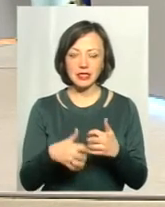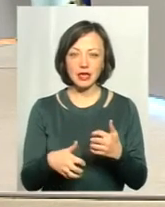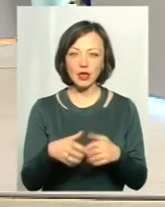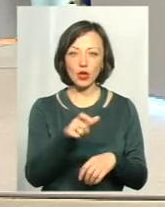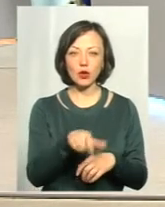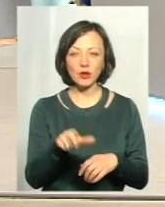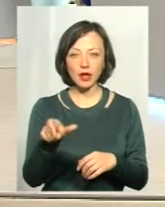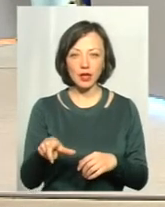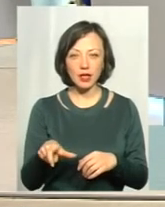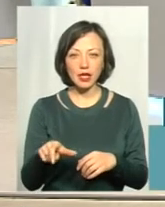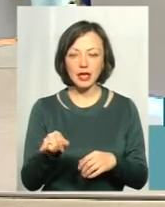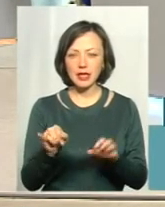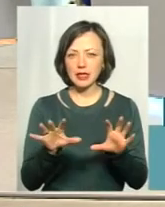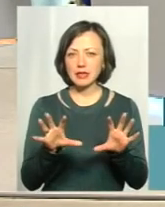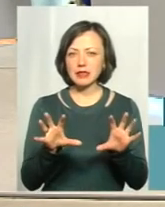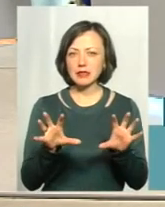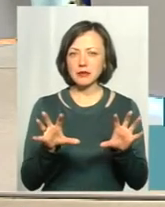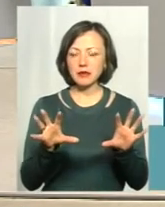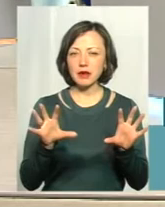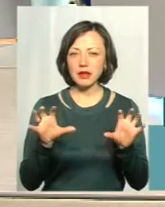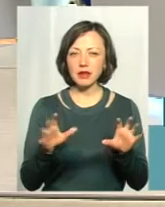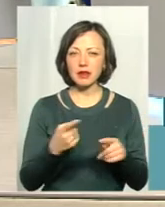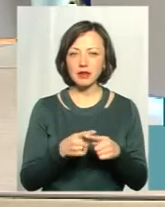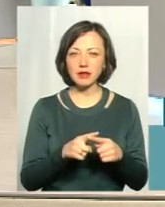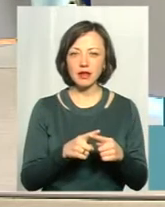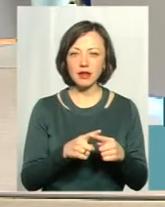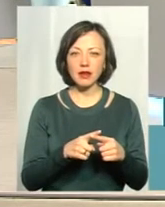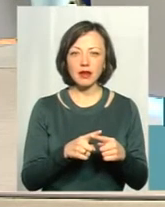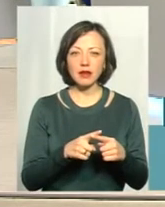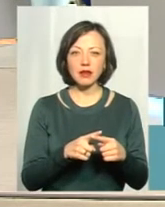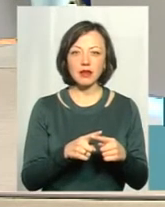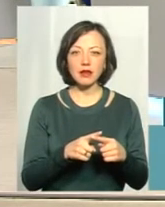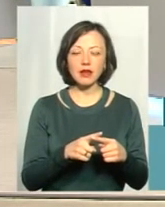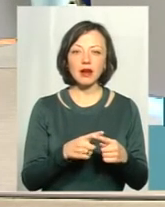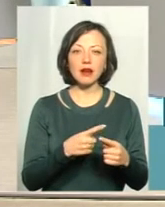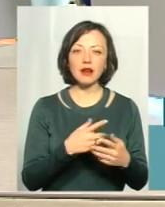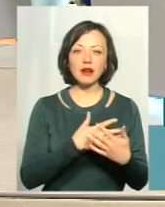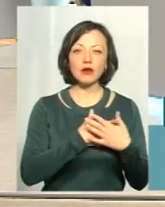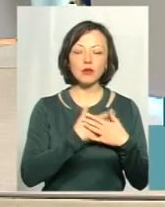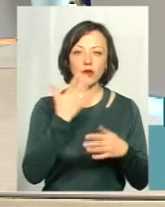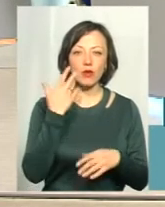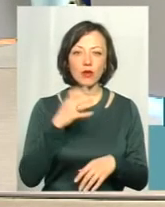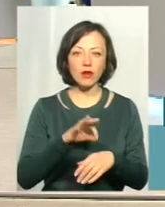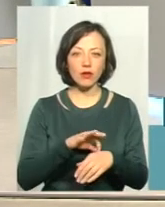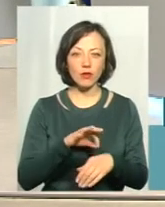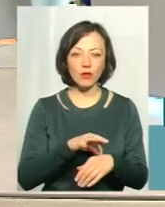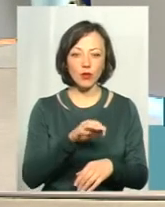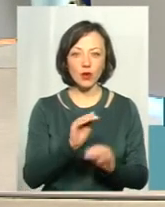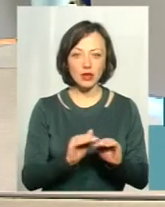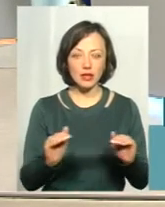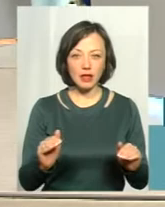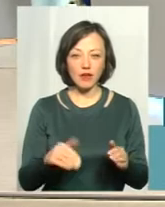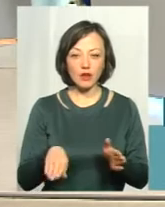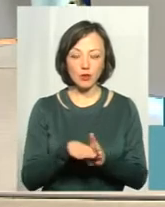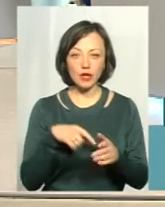серед людей. І сприйняття, ви знаєте, я настільки люблю цих хворих дітей, я коли в відпустці, я біжу на роботу, тому що я знаю, що